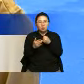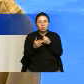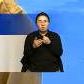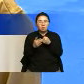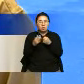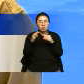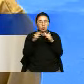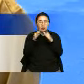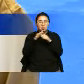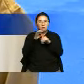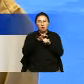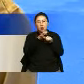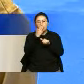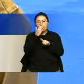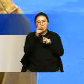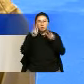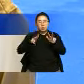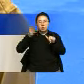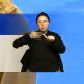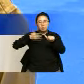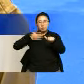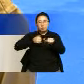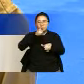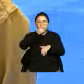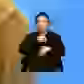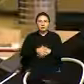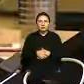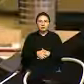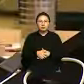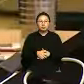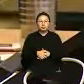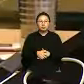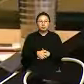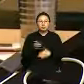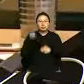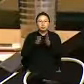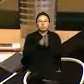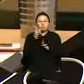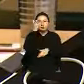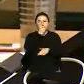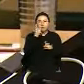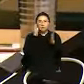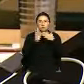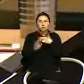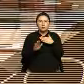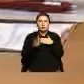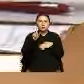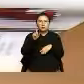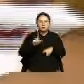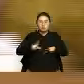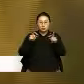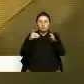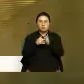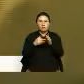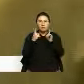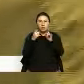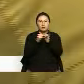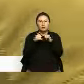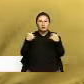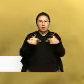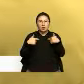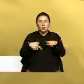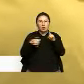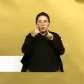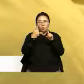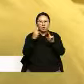있어가지고선 자가격리를 할수 있도록 지금 권고를 하고 있습니다. 고양시는 전수조사 이후 오는 11일까지 대상자들과 매일